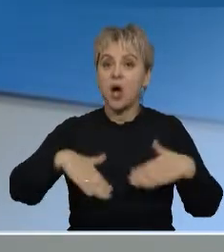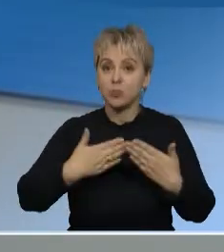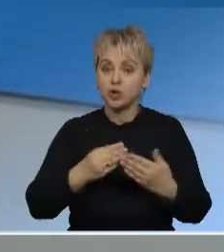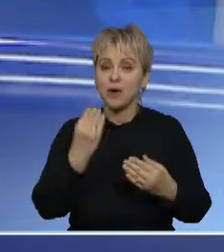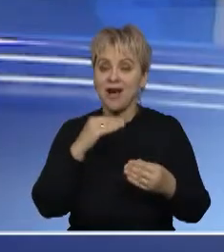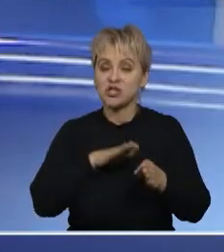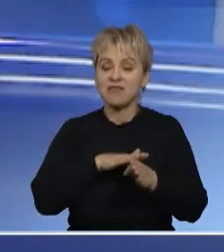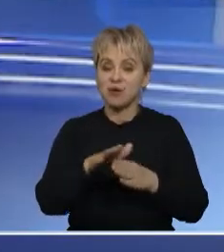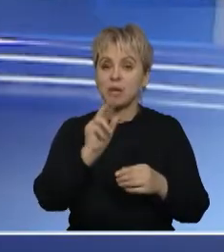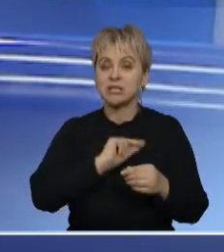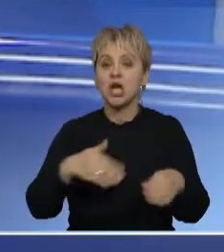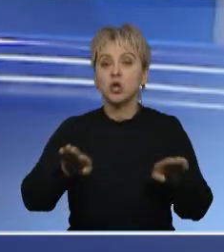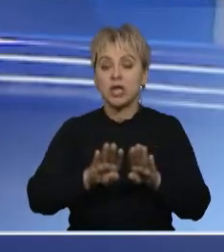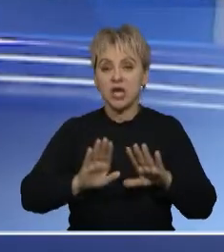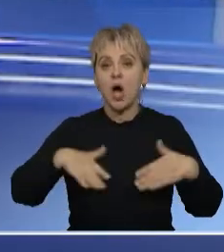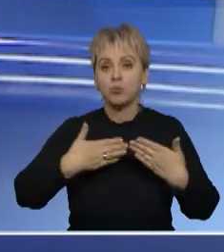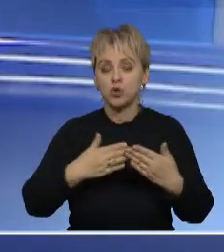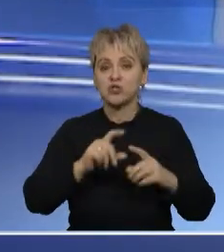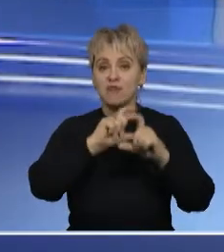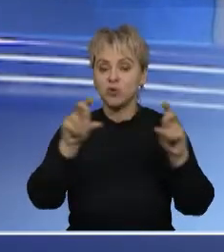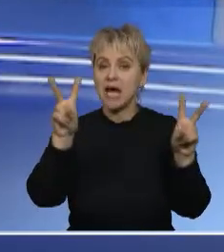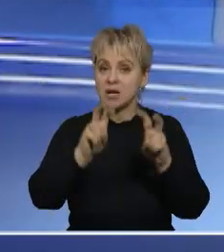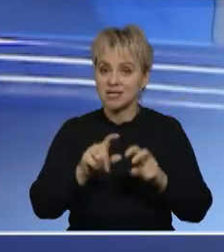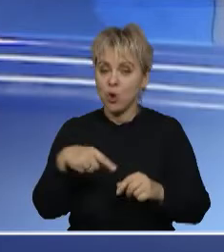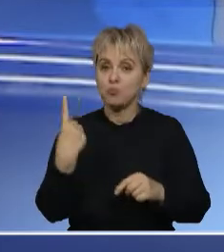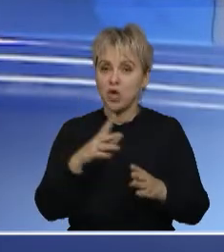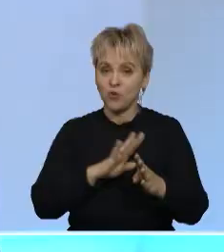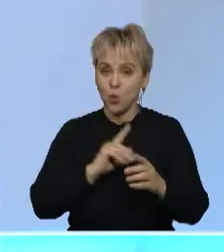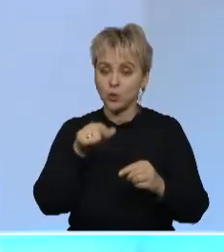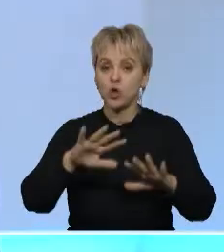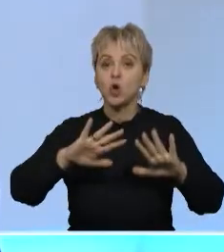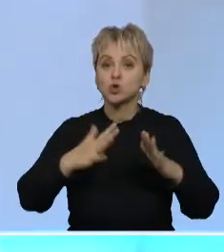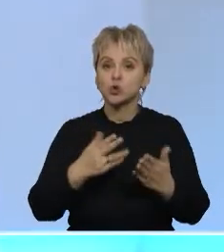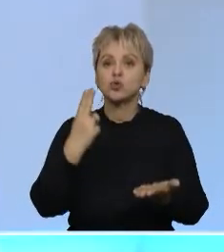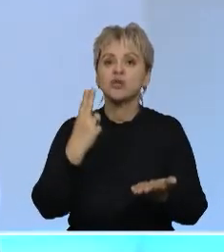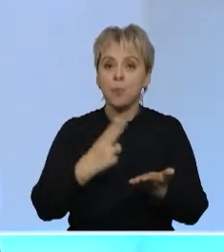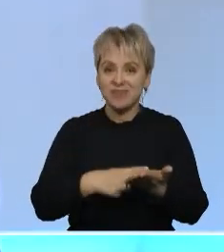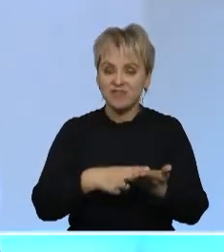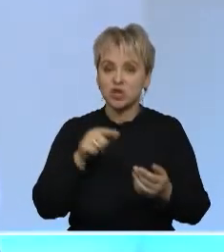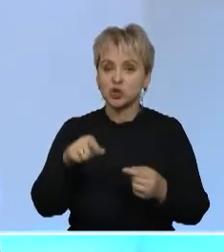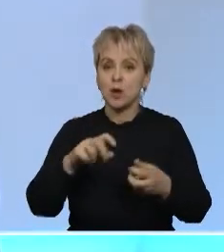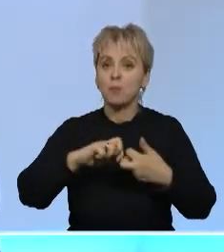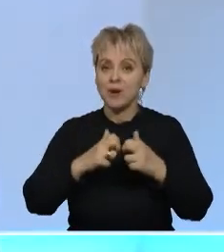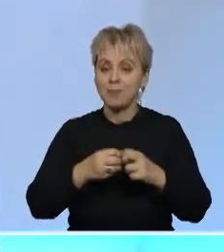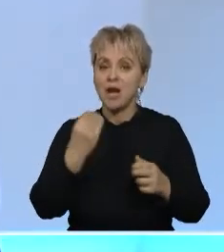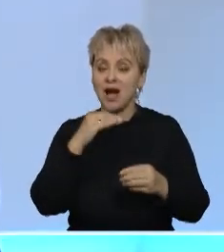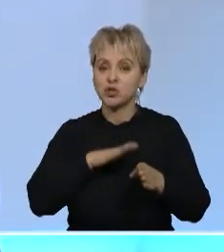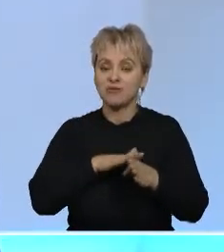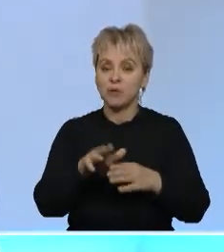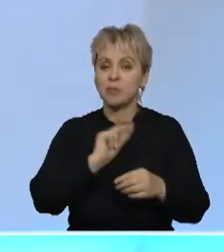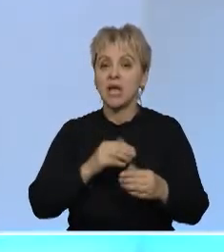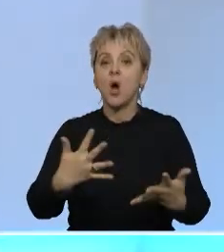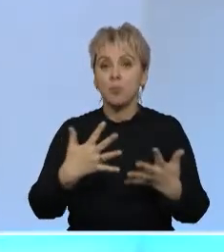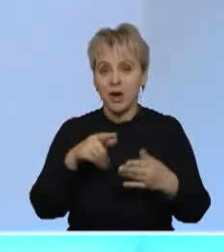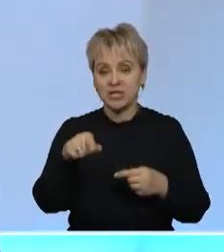качество выполнения работ, такие обращения фондом рассматриваются в первую очередь. В случае подтверждения проблем по качеству выполнения работ,